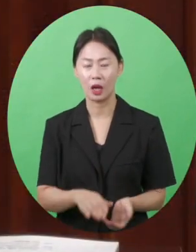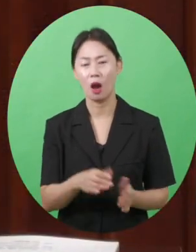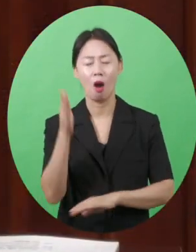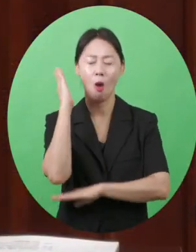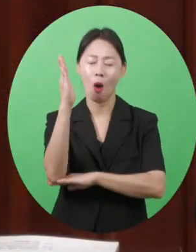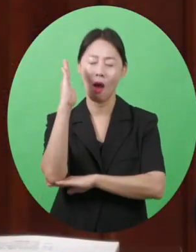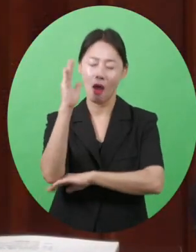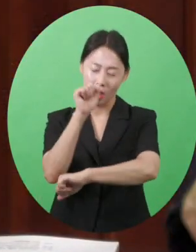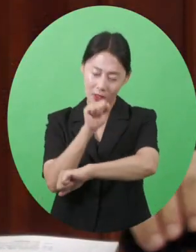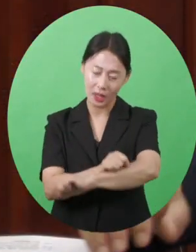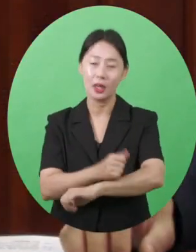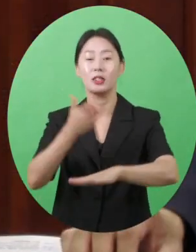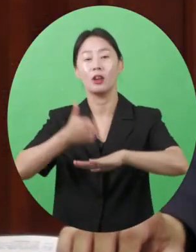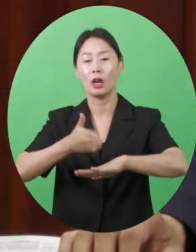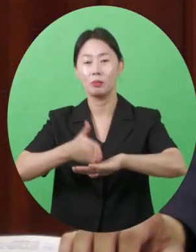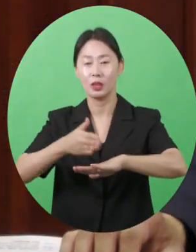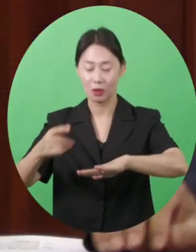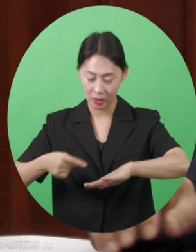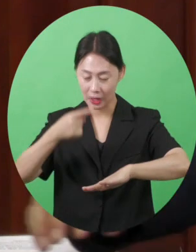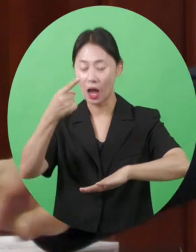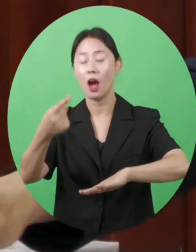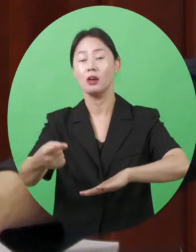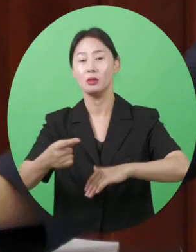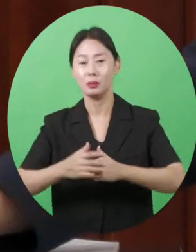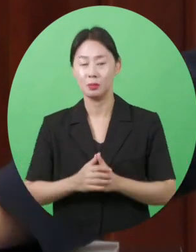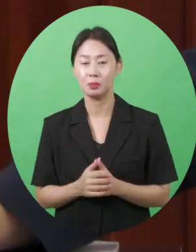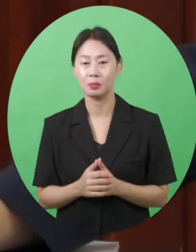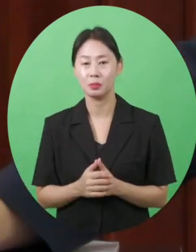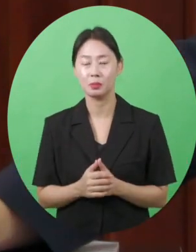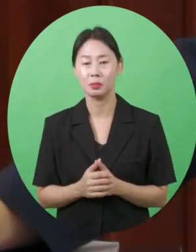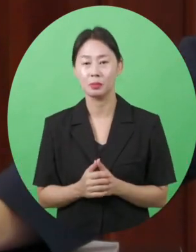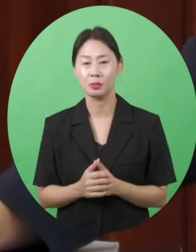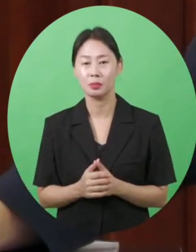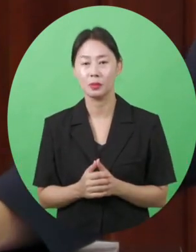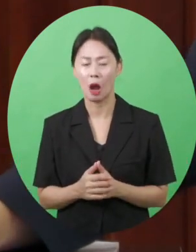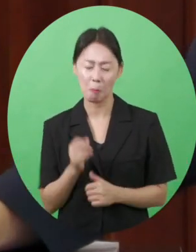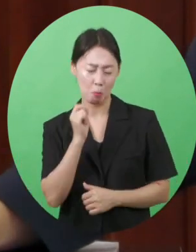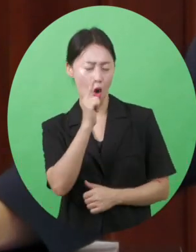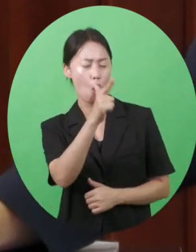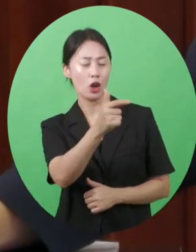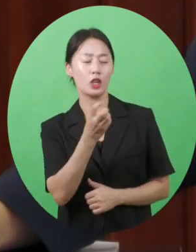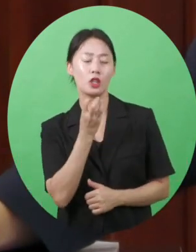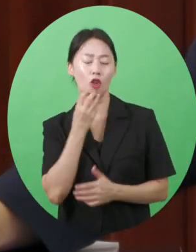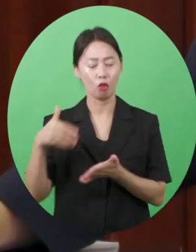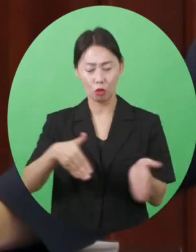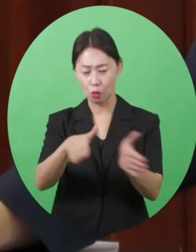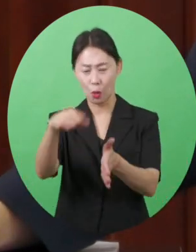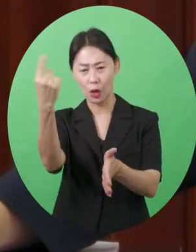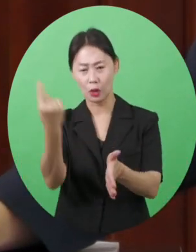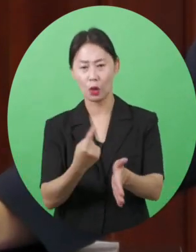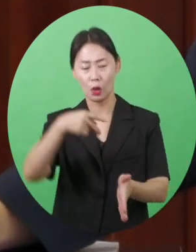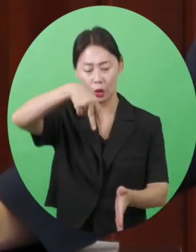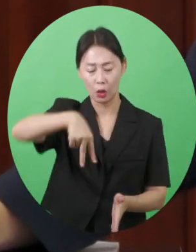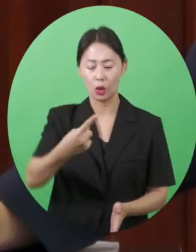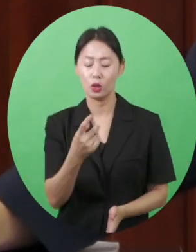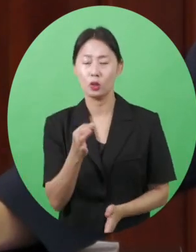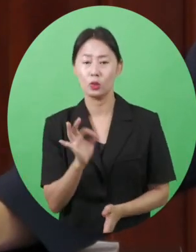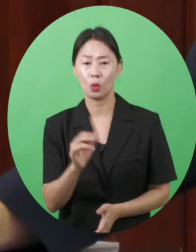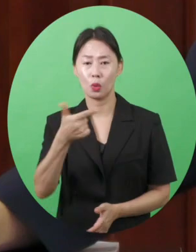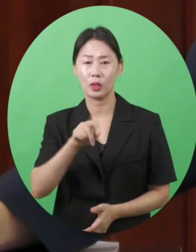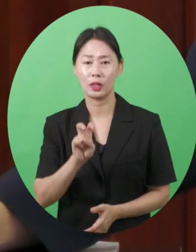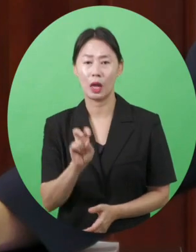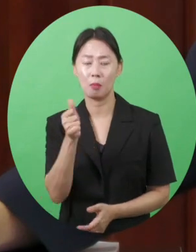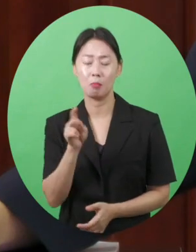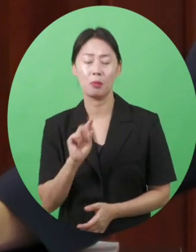발표 너무 잘해주셔서 감사드리고요. 다음 발제로는요, 우리 멀리 경기도에서 오신 송남영 경기도